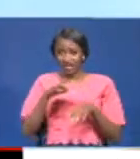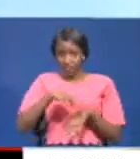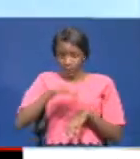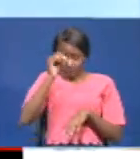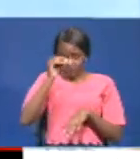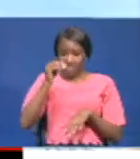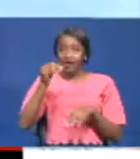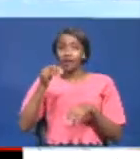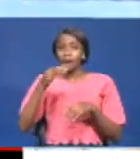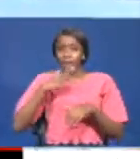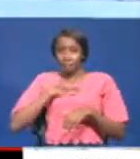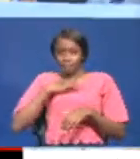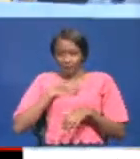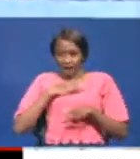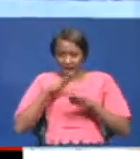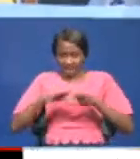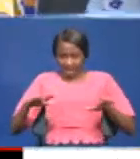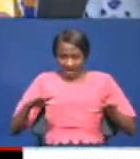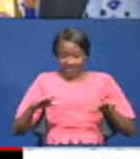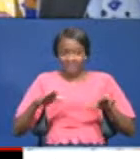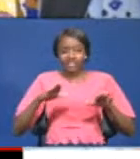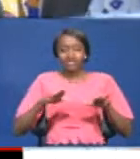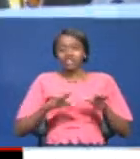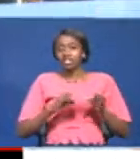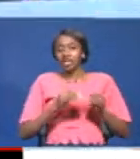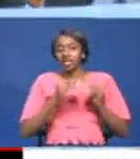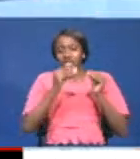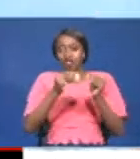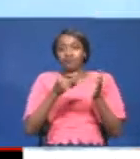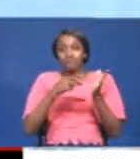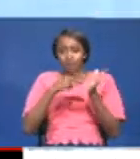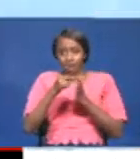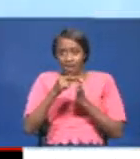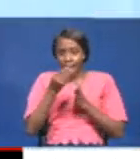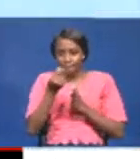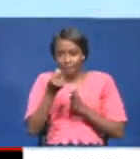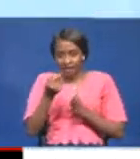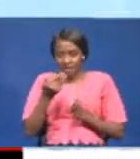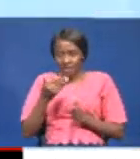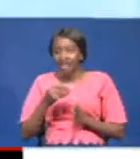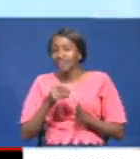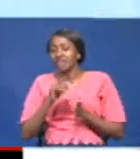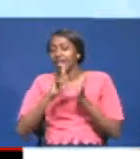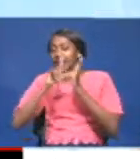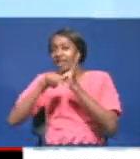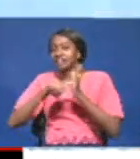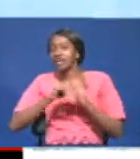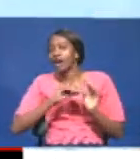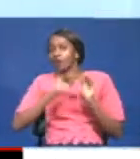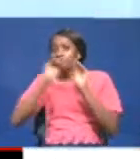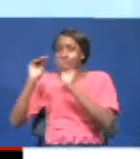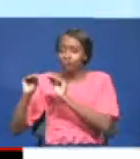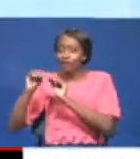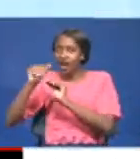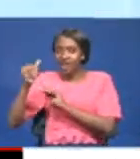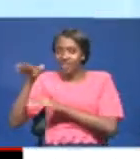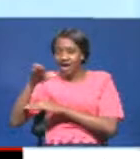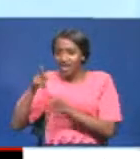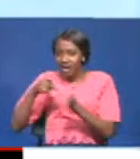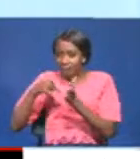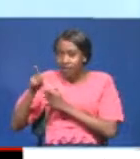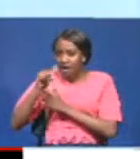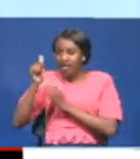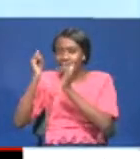eka nzima. Na niambiwa kwamba nikipata zile pesa naweza kwenda sehemu nyingine nikanunua ardhi. Sasa nikienda kwa jirani nitakali